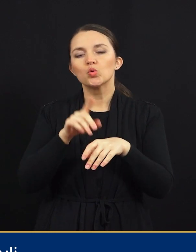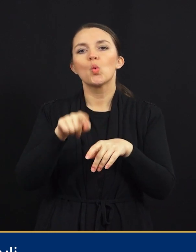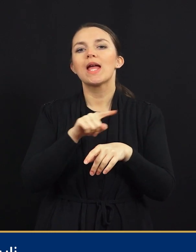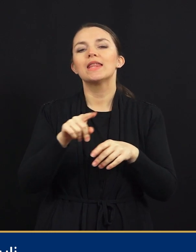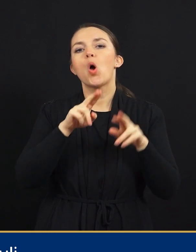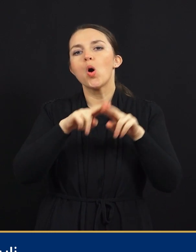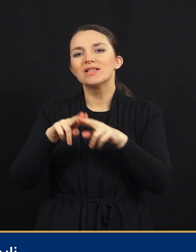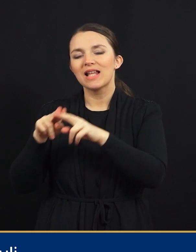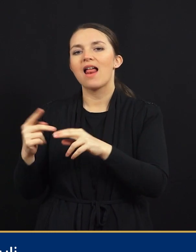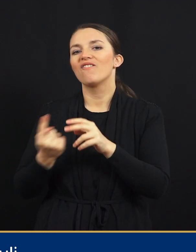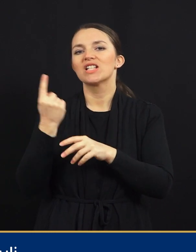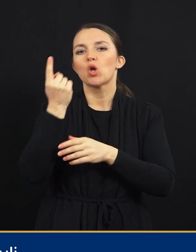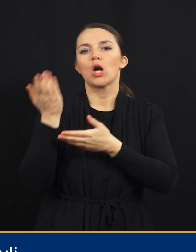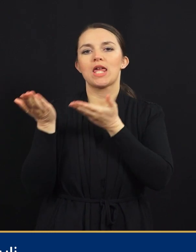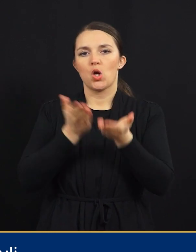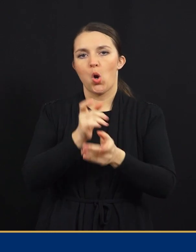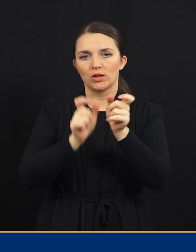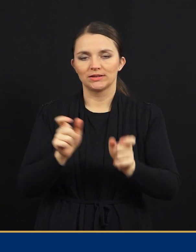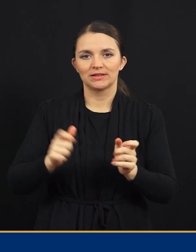ter ostali visoki gostje.